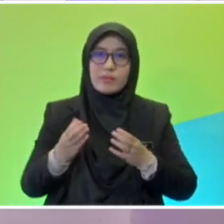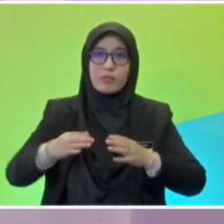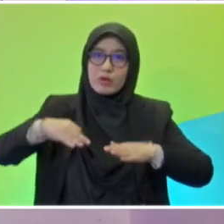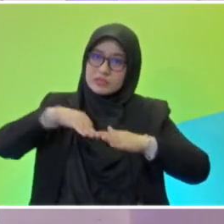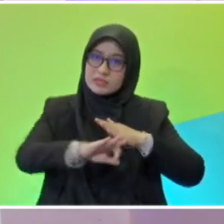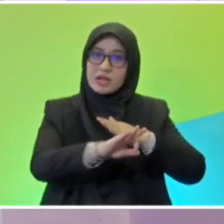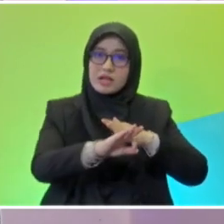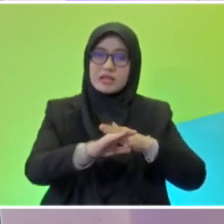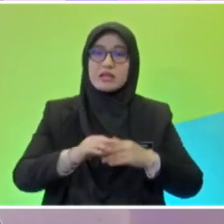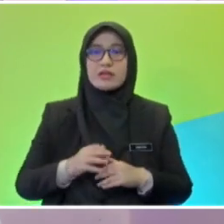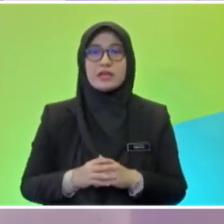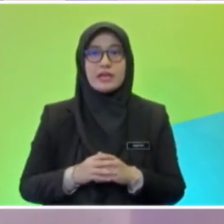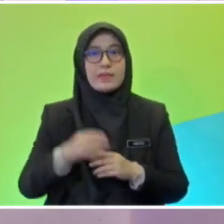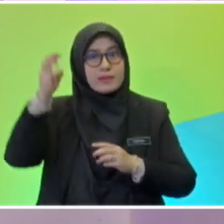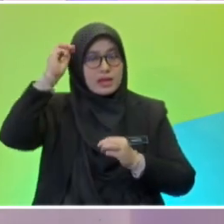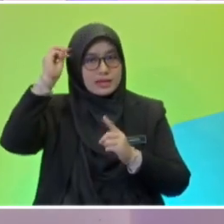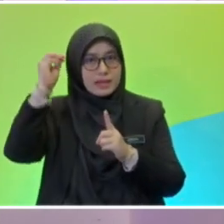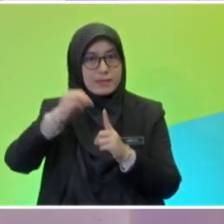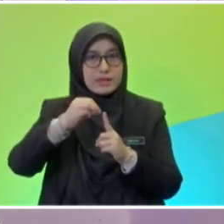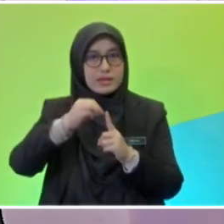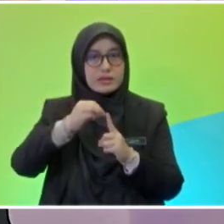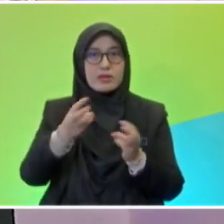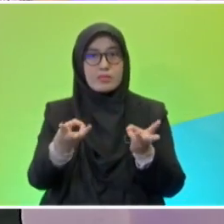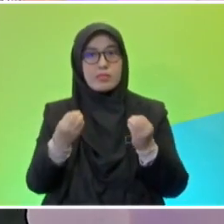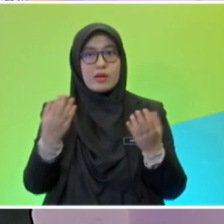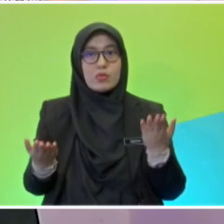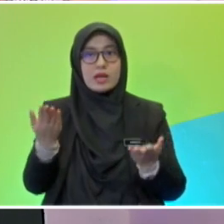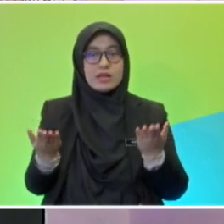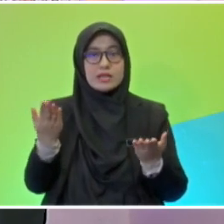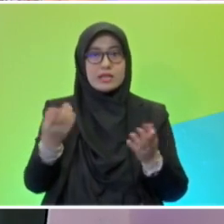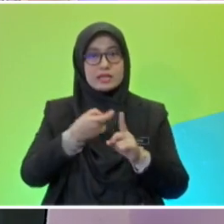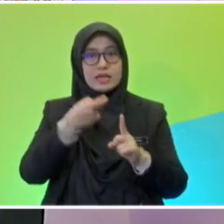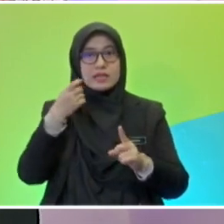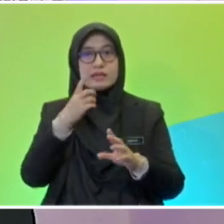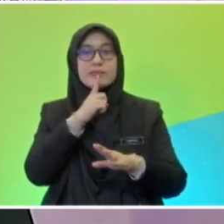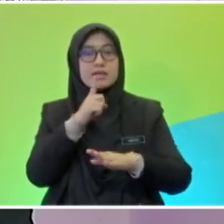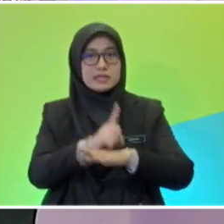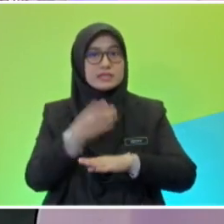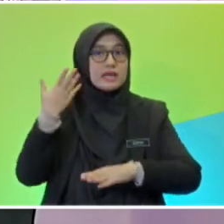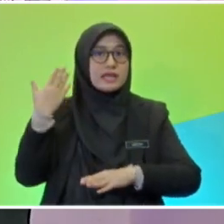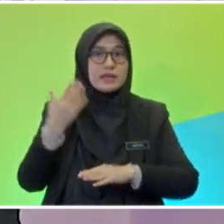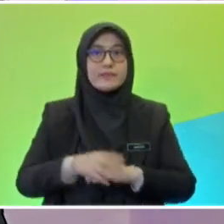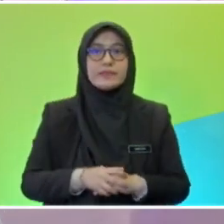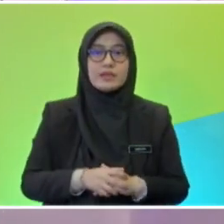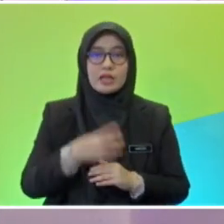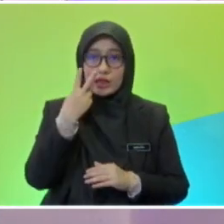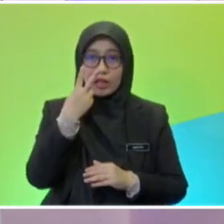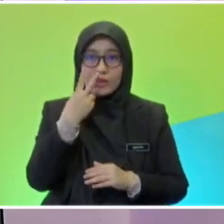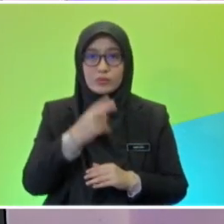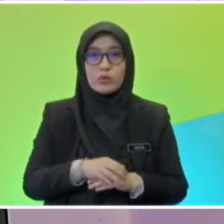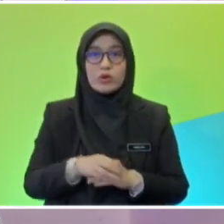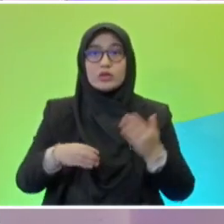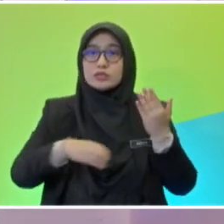untuk dapatkan keadilan daripada apa yang telah dijanjikan Jadi sebenarnya kalau kita nengok ya campur